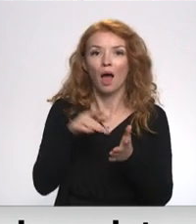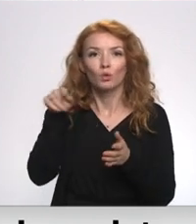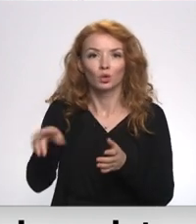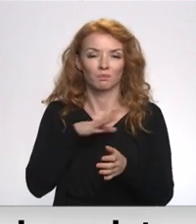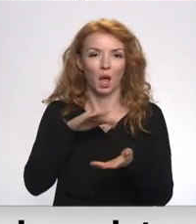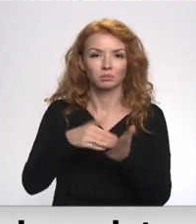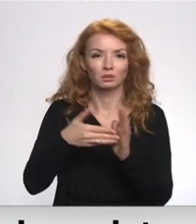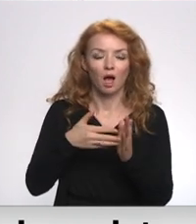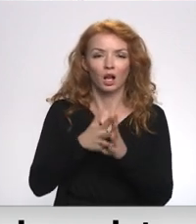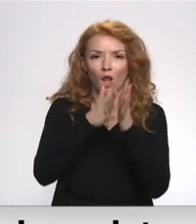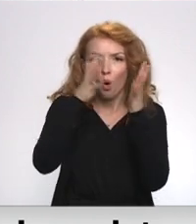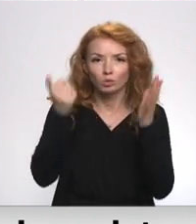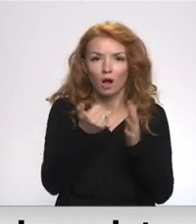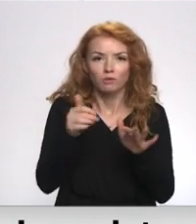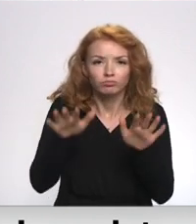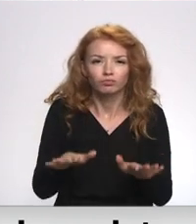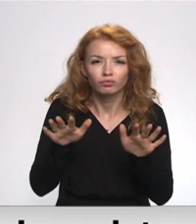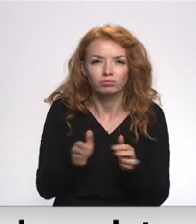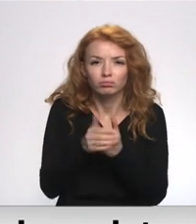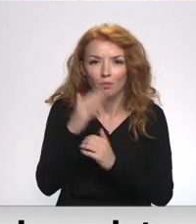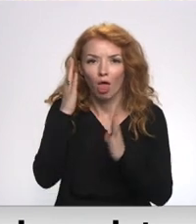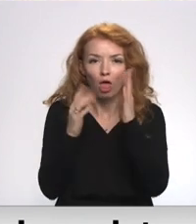apstākļi ilgus gadus uzturoties mežos.